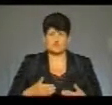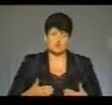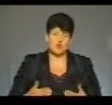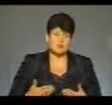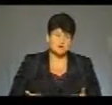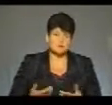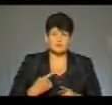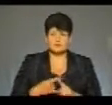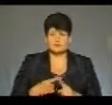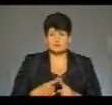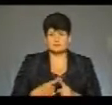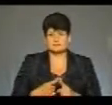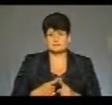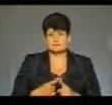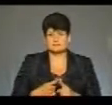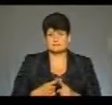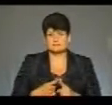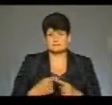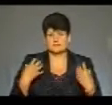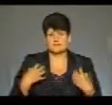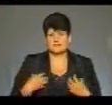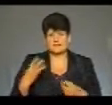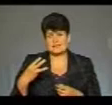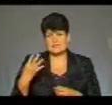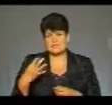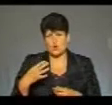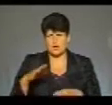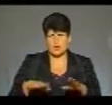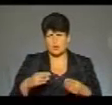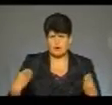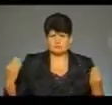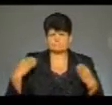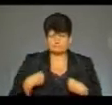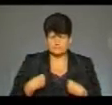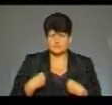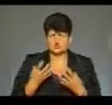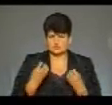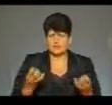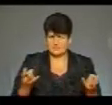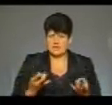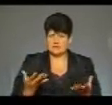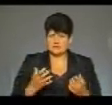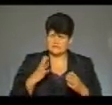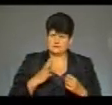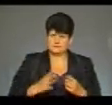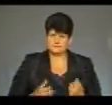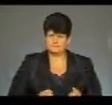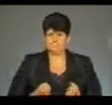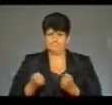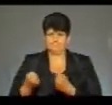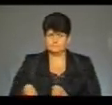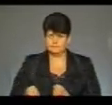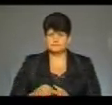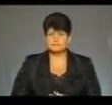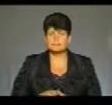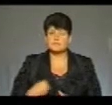Плюс ще бойовка, 30-40 кілограм, то все, ще на собі треба вино тягати.